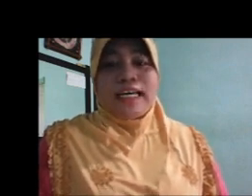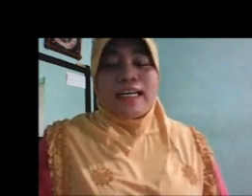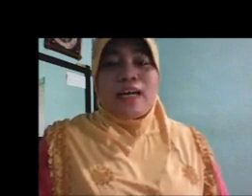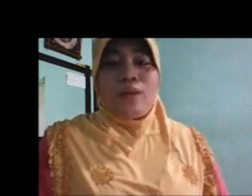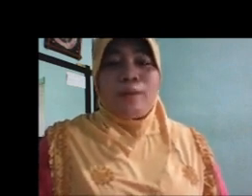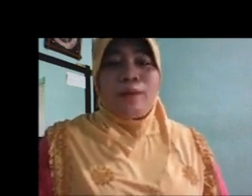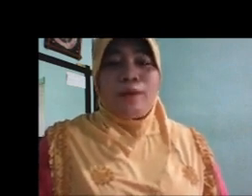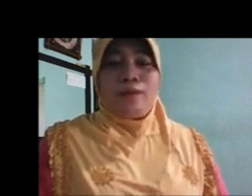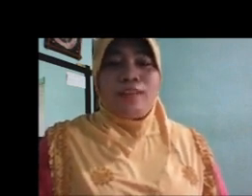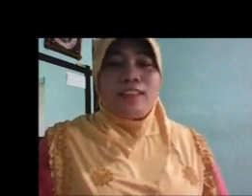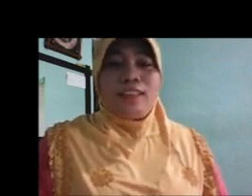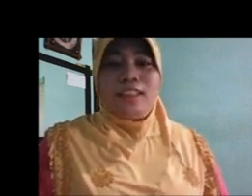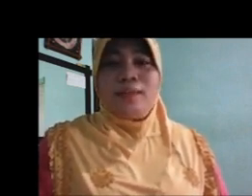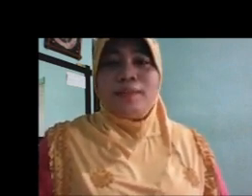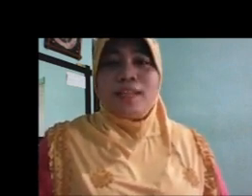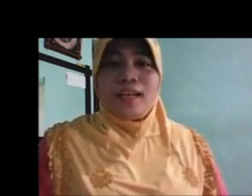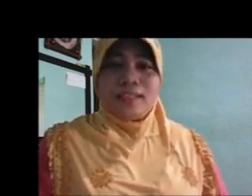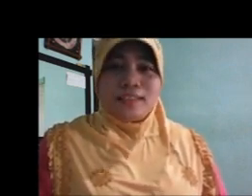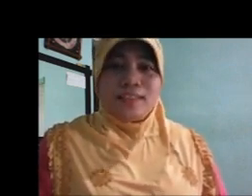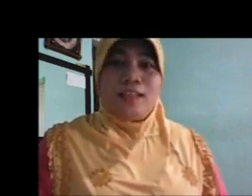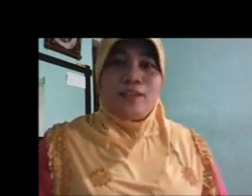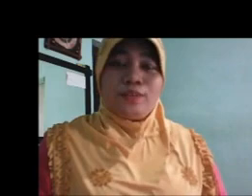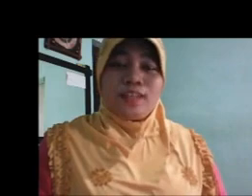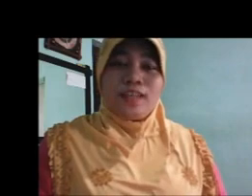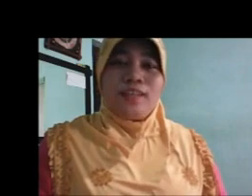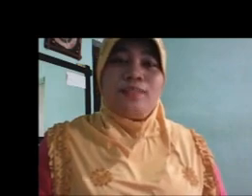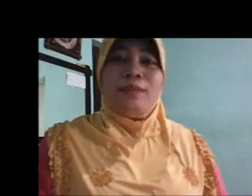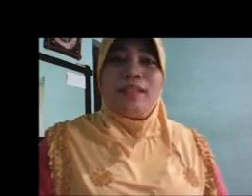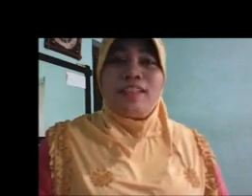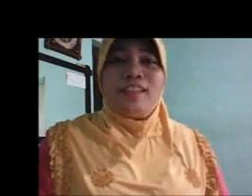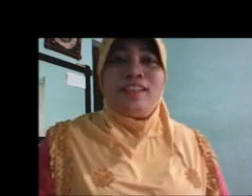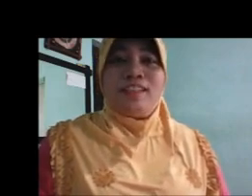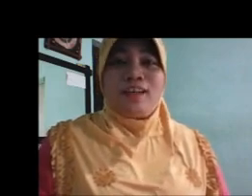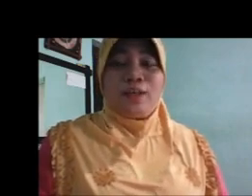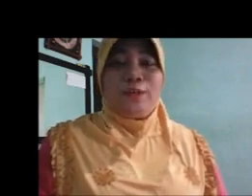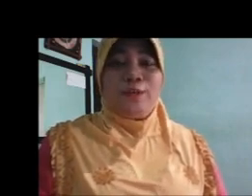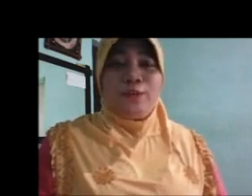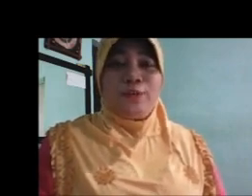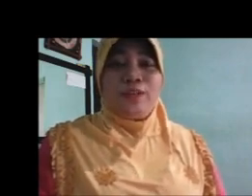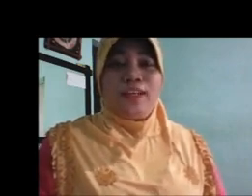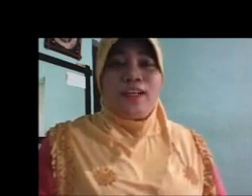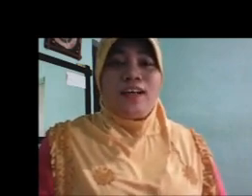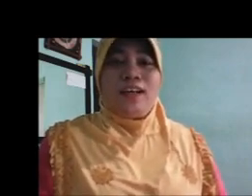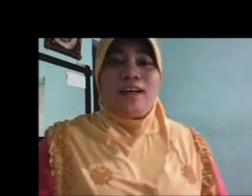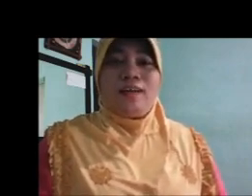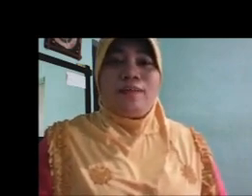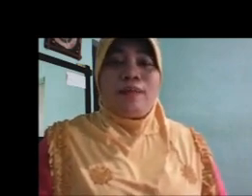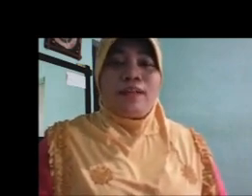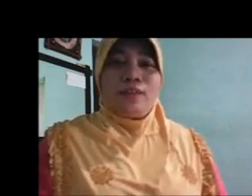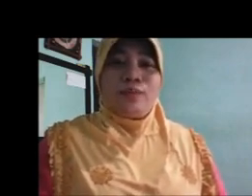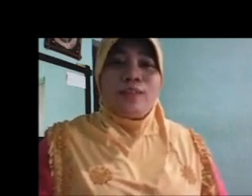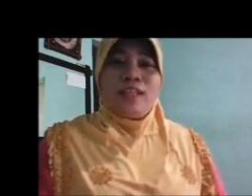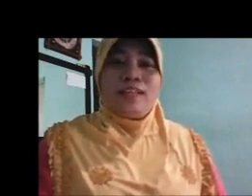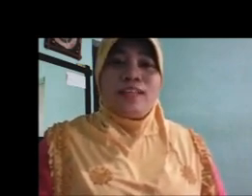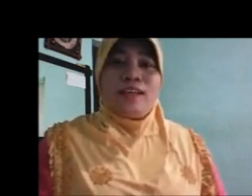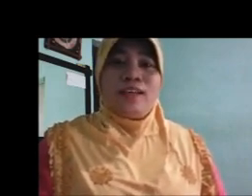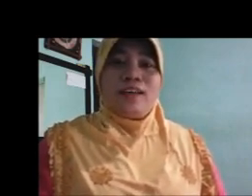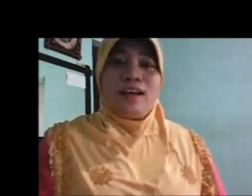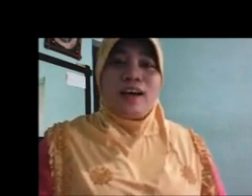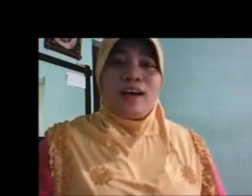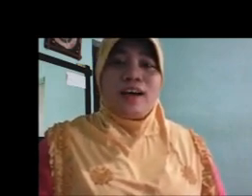Kalau memang kondisinya tidak bisa lagi dilanjutkan, sebaiknya diistirahatkan. disebutkan dulu. Baik itu